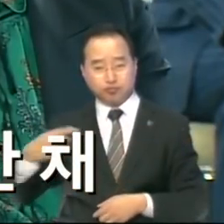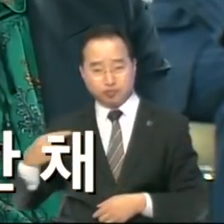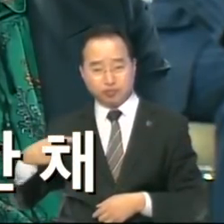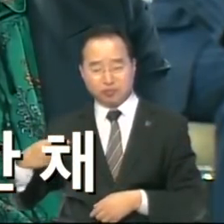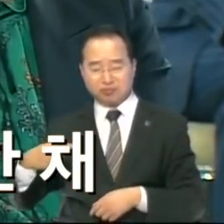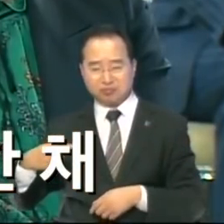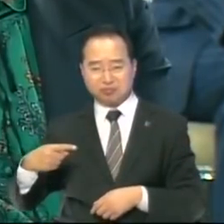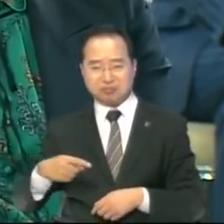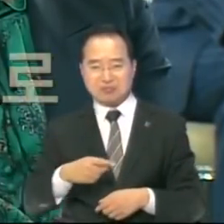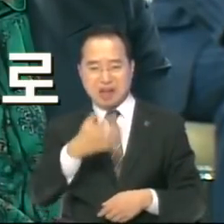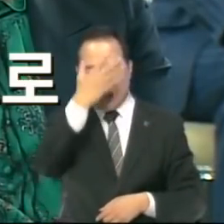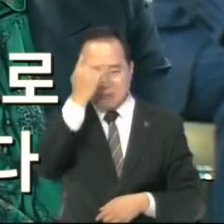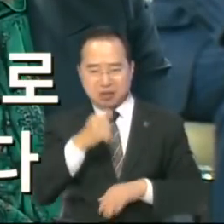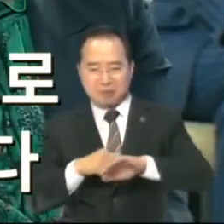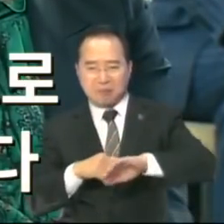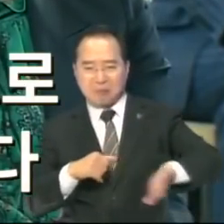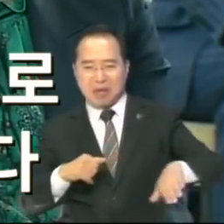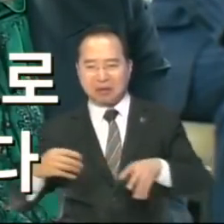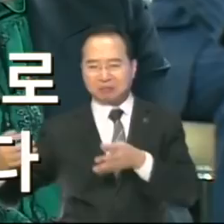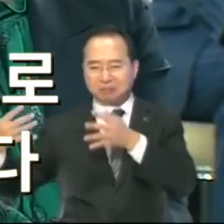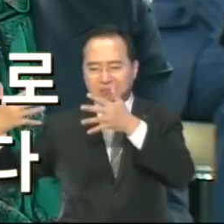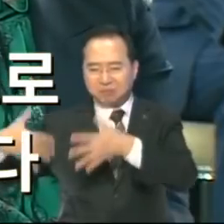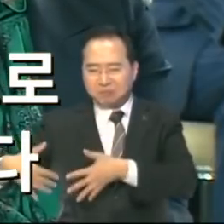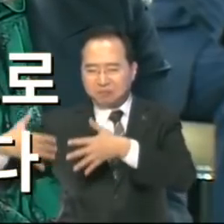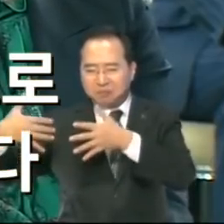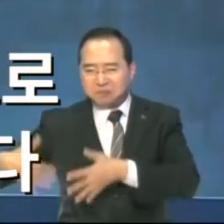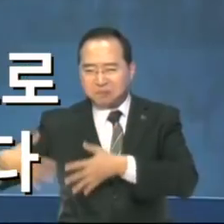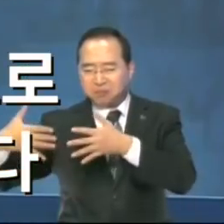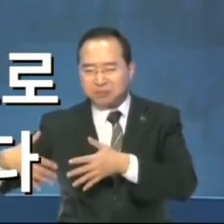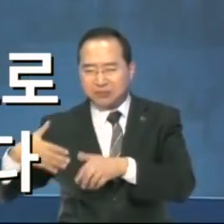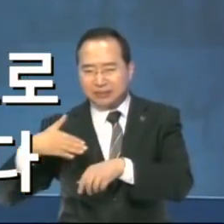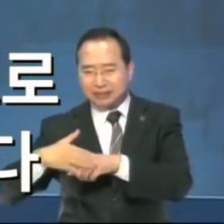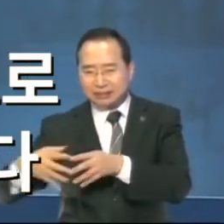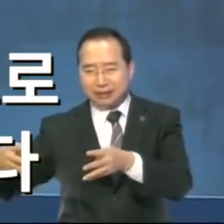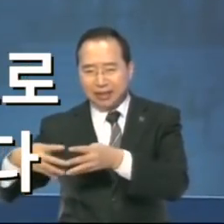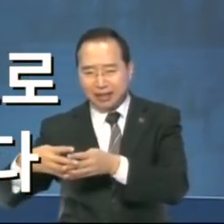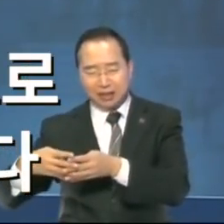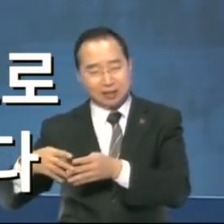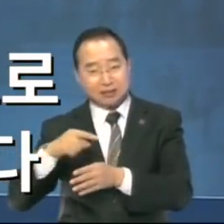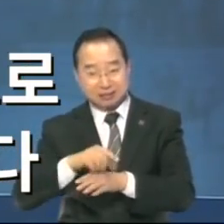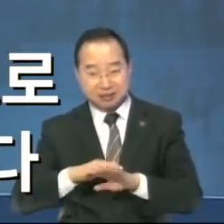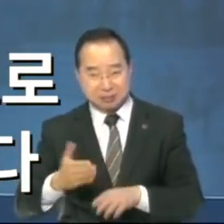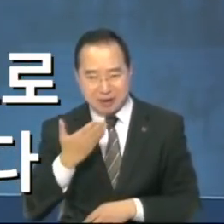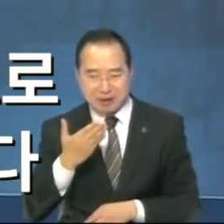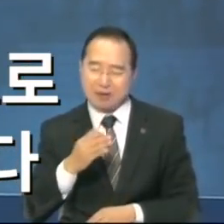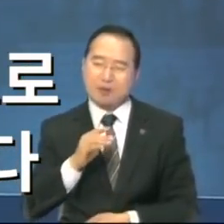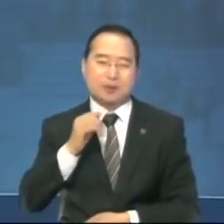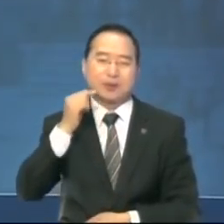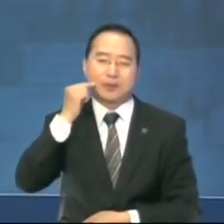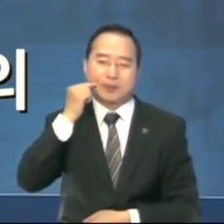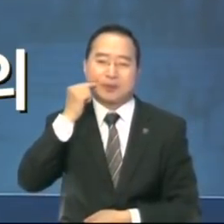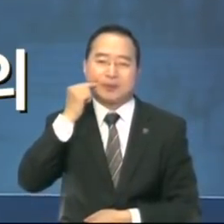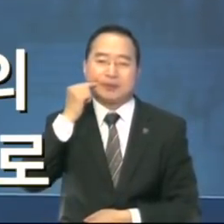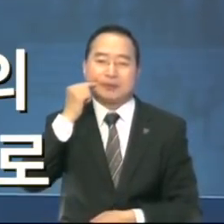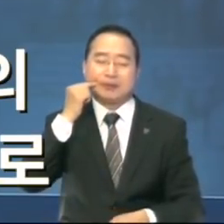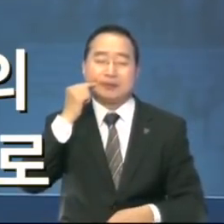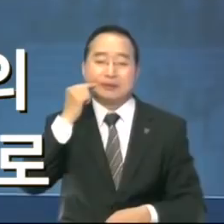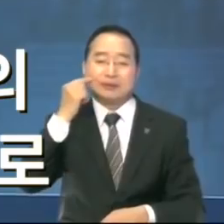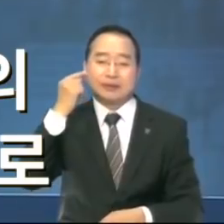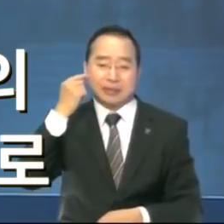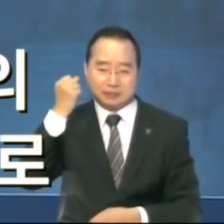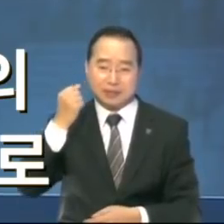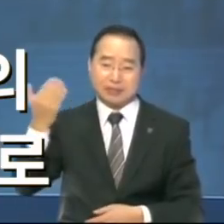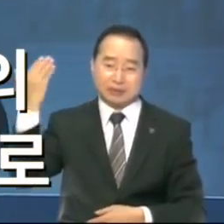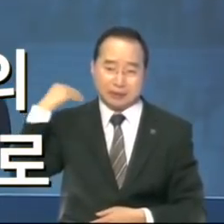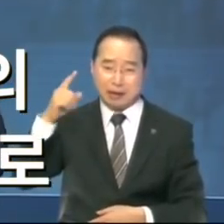피해자를 배제한 채 조건과 조건을 주고받는 방식으로 해결될 수 있는 문제가 아니라고 생각합니다. 지난